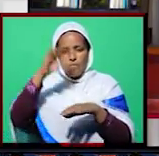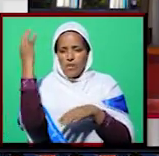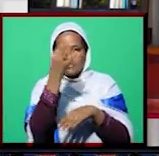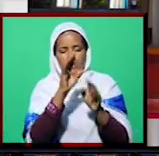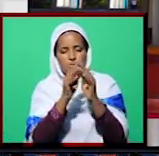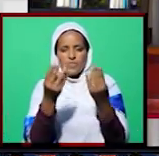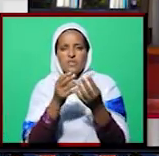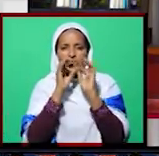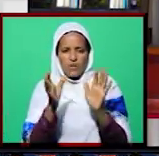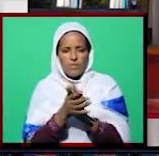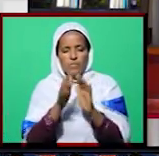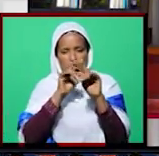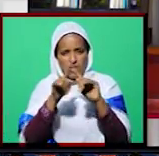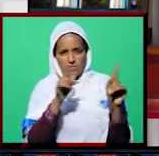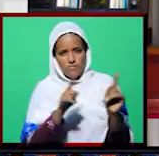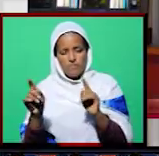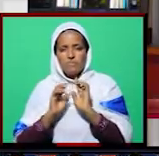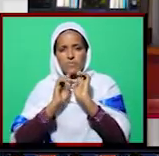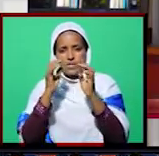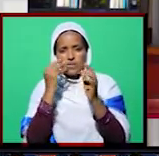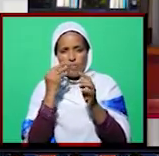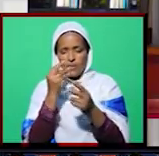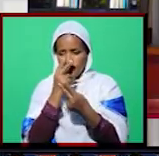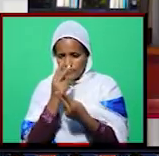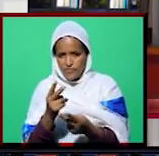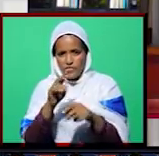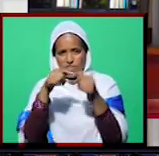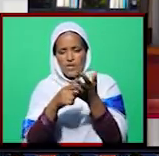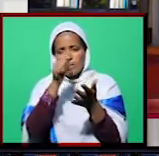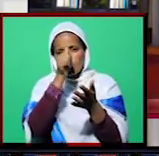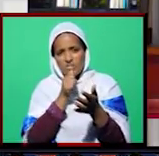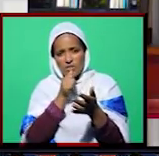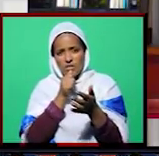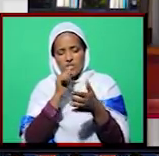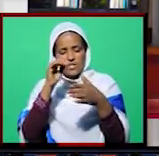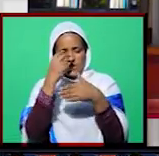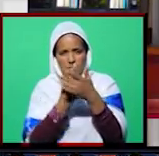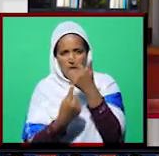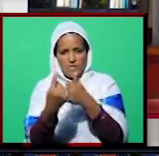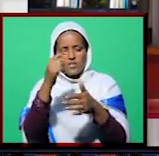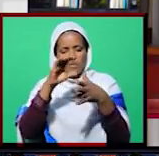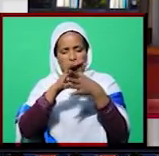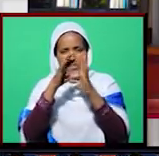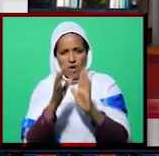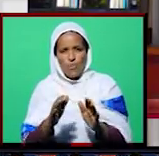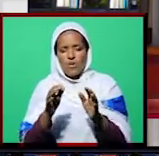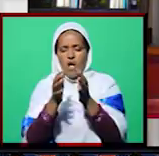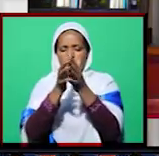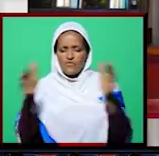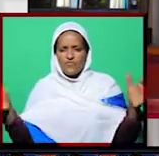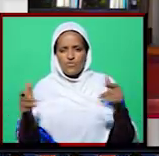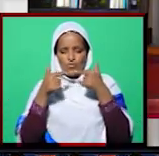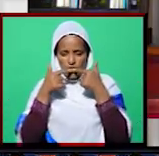ከቅዳሴ በላይ የሚሰብክ መጽሐፍ የለም። በተለይ ደግሞ ቅዳሴ ማርያም ስንመለከት ስለ ምስጢረ ሥላሴና ስለ ምስጢረ ሥጋዌ